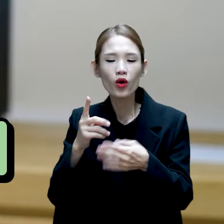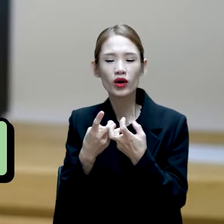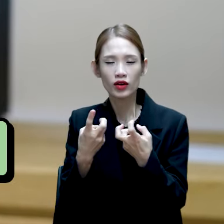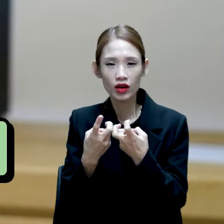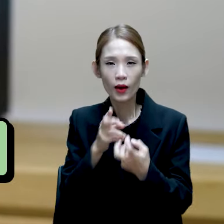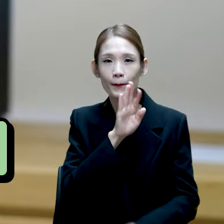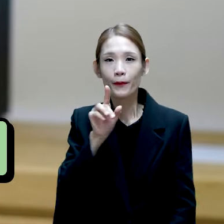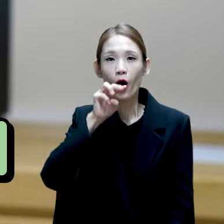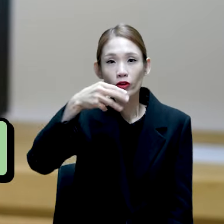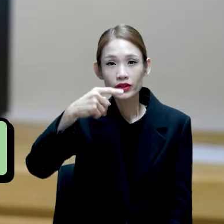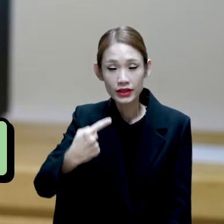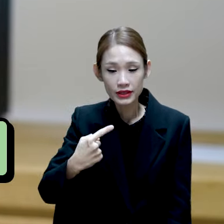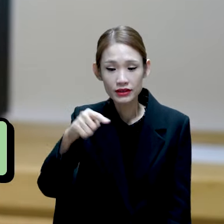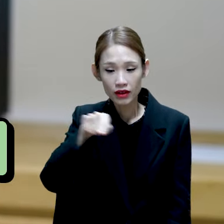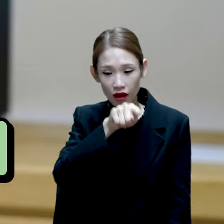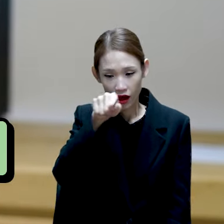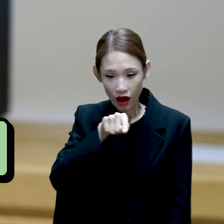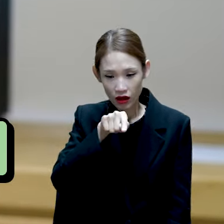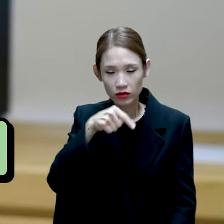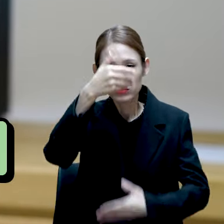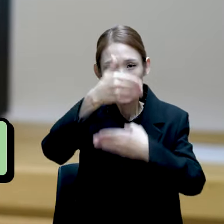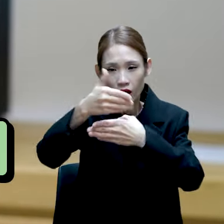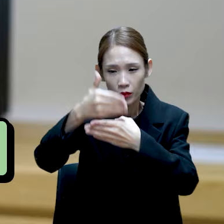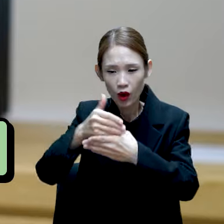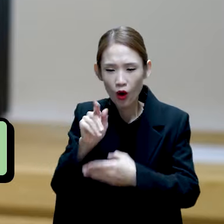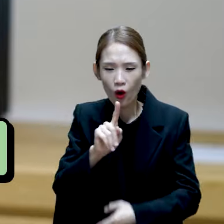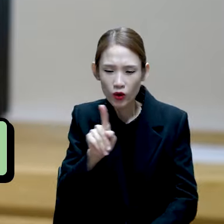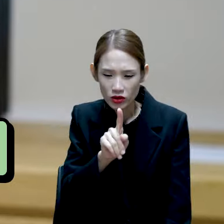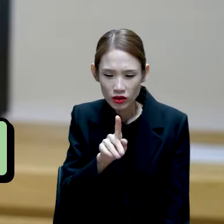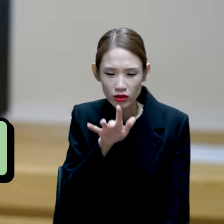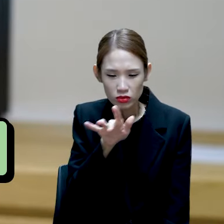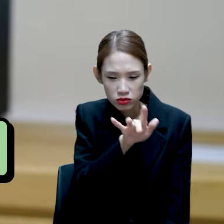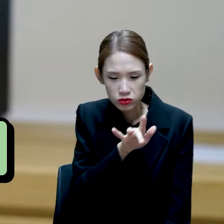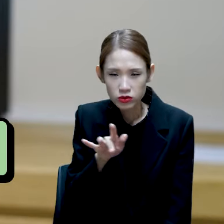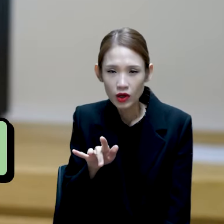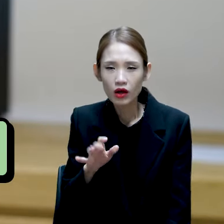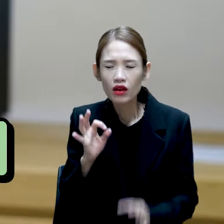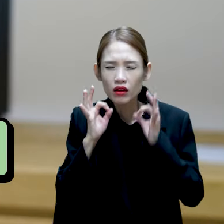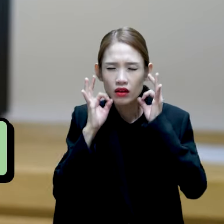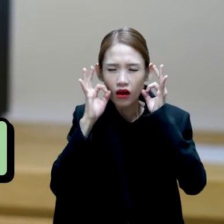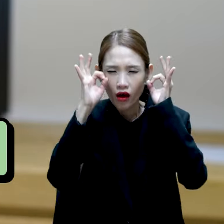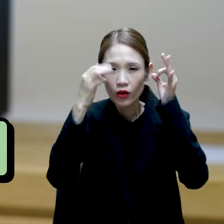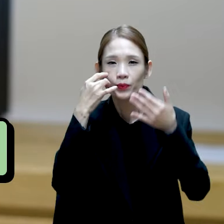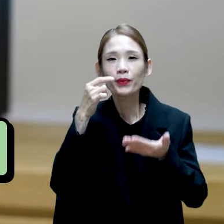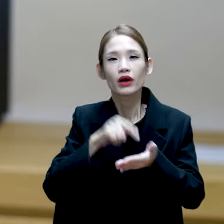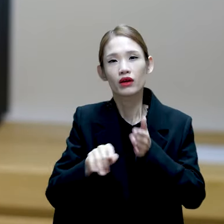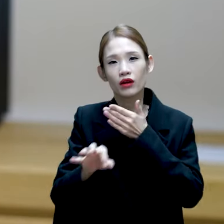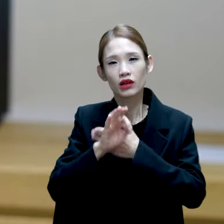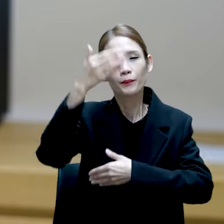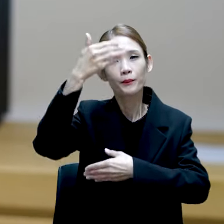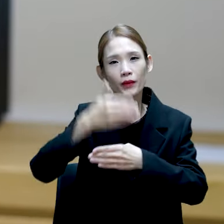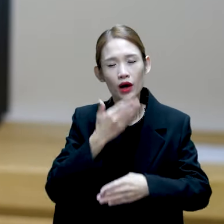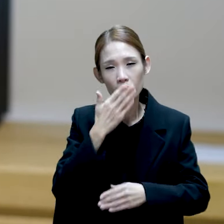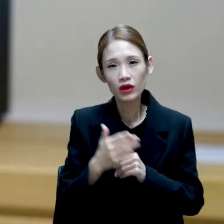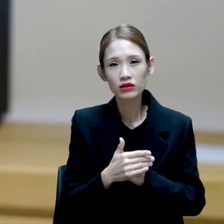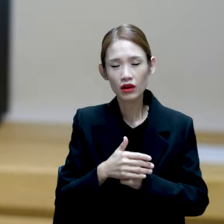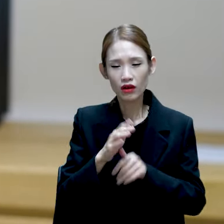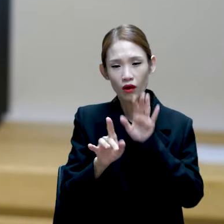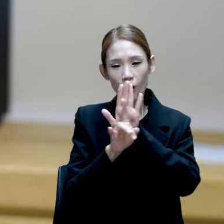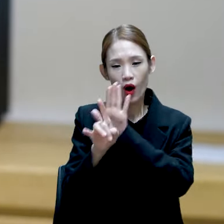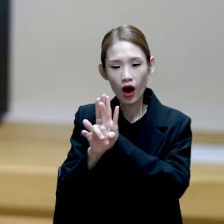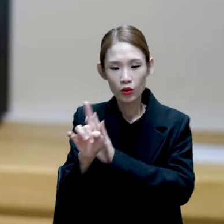광고 창 닫는 버튼을 찾기 위해서 화면을 계속 이렇게 터치를 해야 되는, 겨우 찾으면 이제 닫을 수 있지만 사실 저는 그 광고가